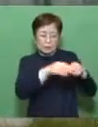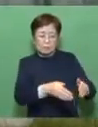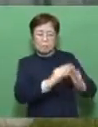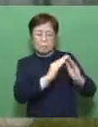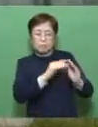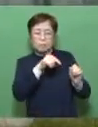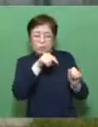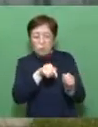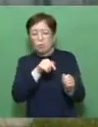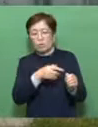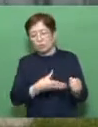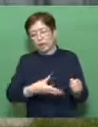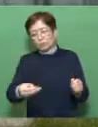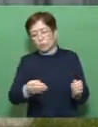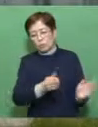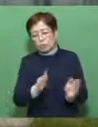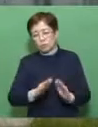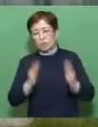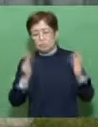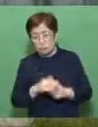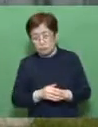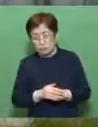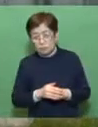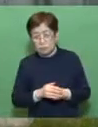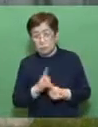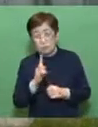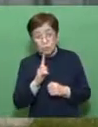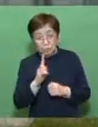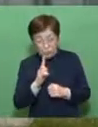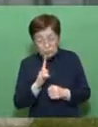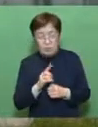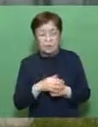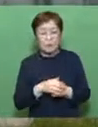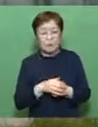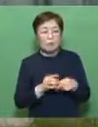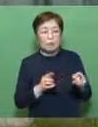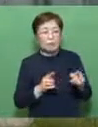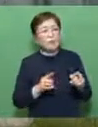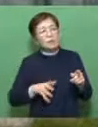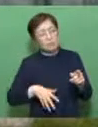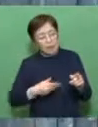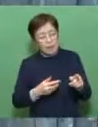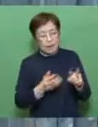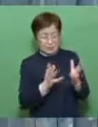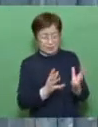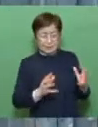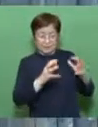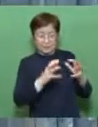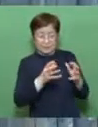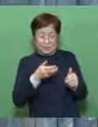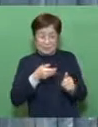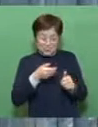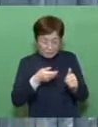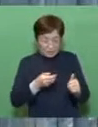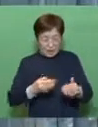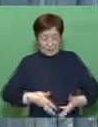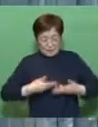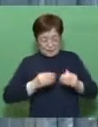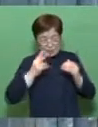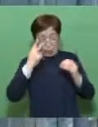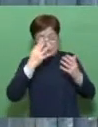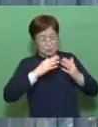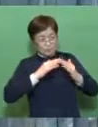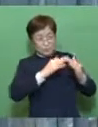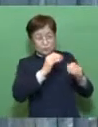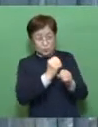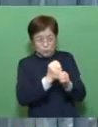例えばあの音質を作るとかねはいあのあるいは地産のギシを作るとかねこういうのを